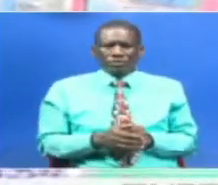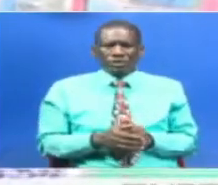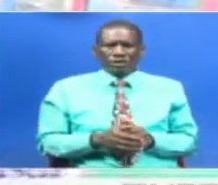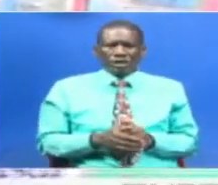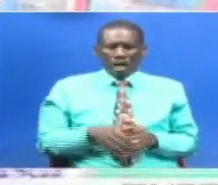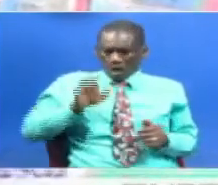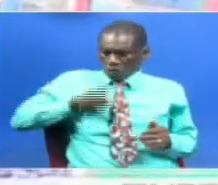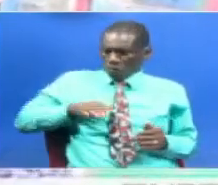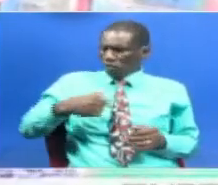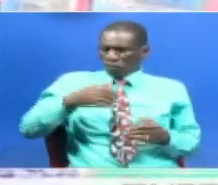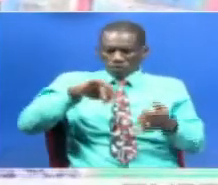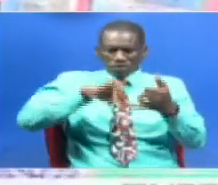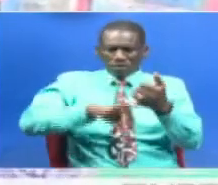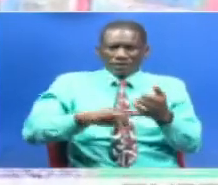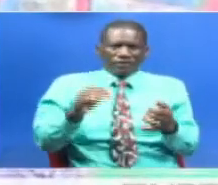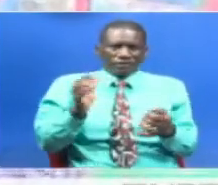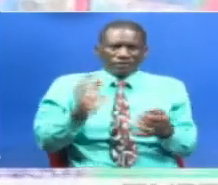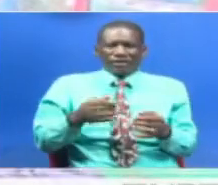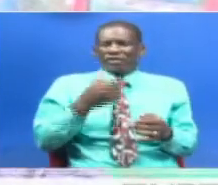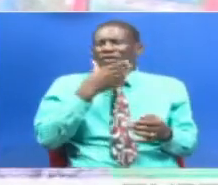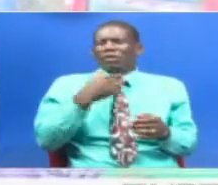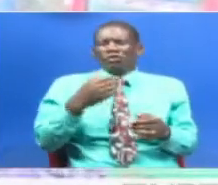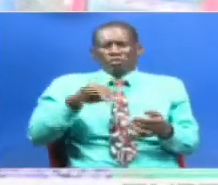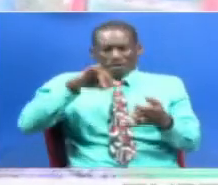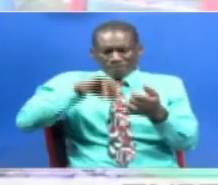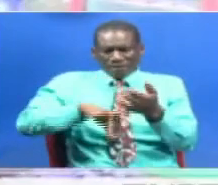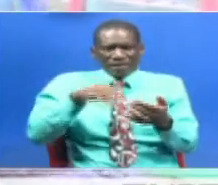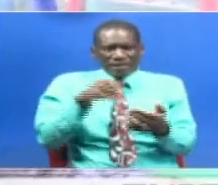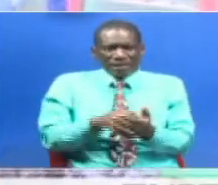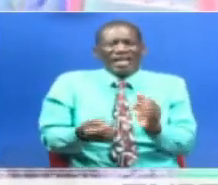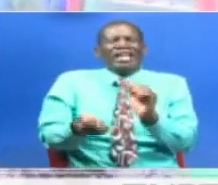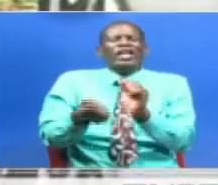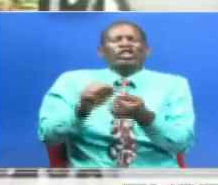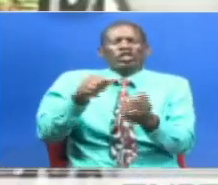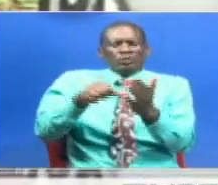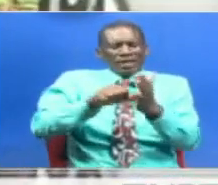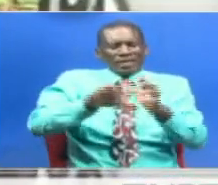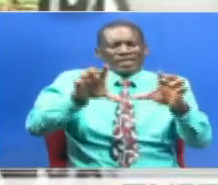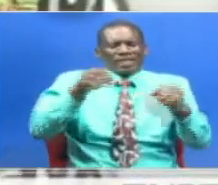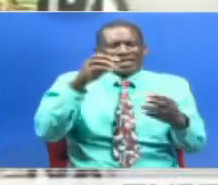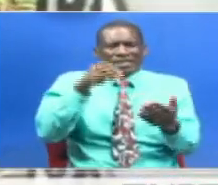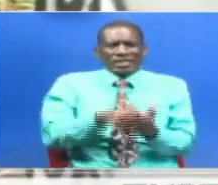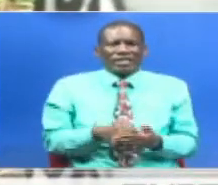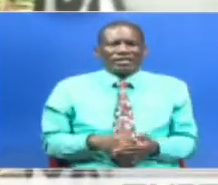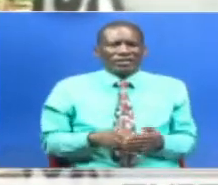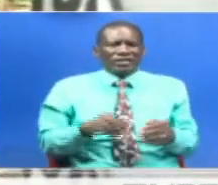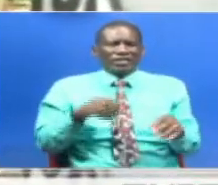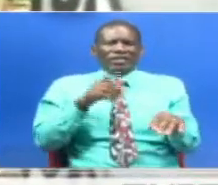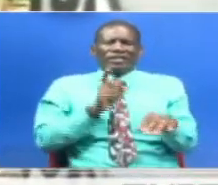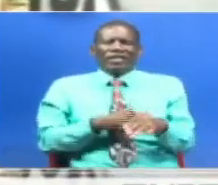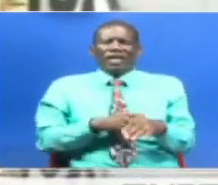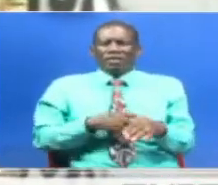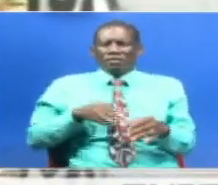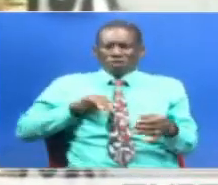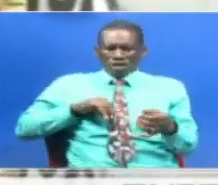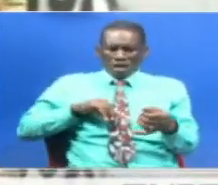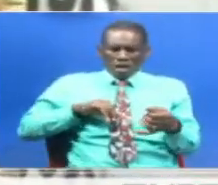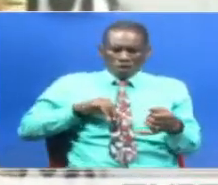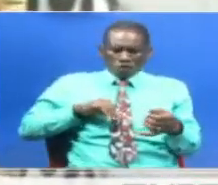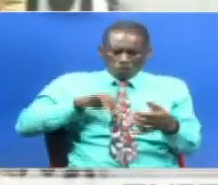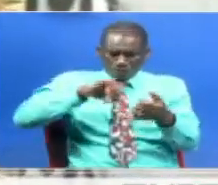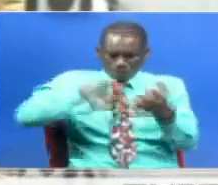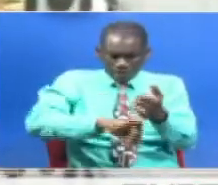tena mimi naenda kutumia jina lake. Mimi naenda kubadilisha hata kitambulisho. Wajua akisha kuja kwako